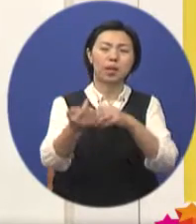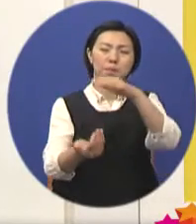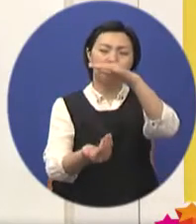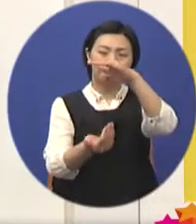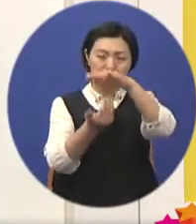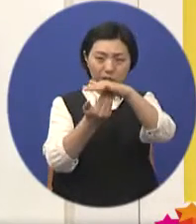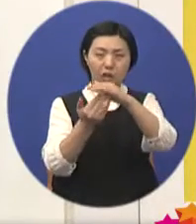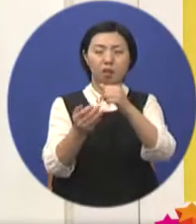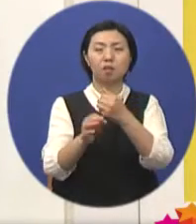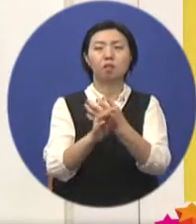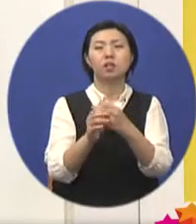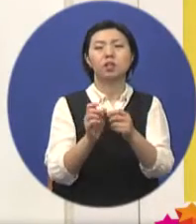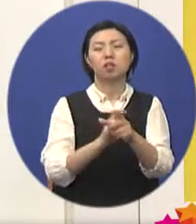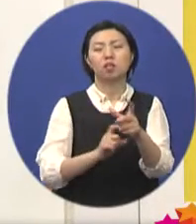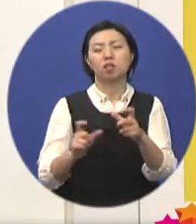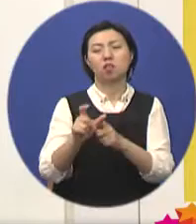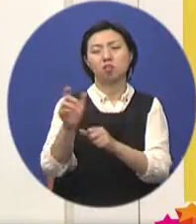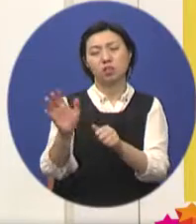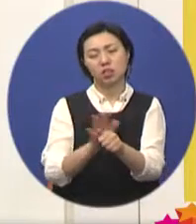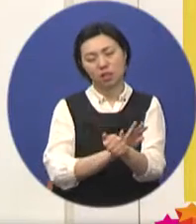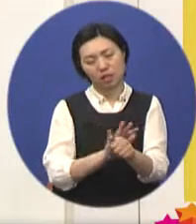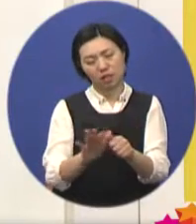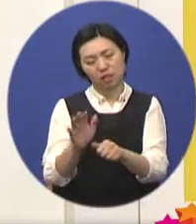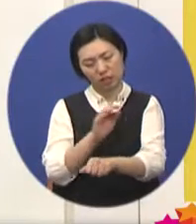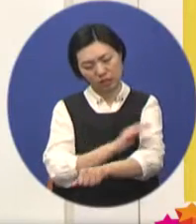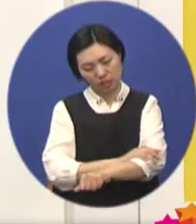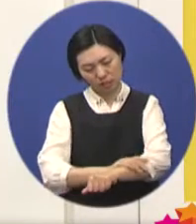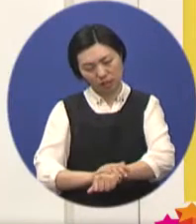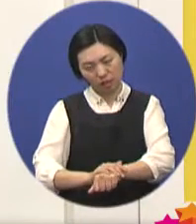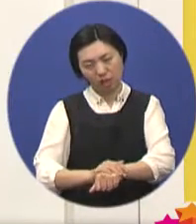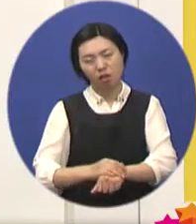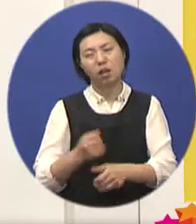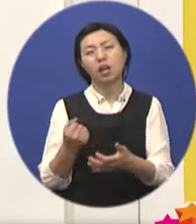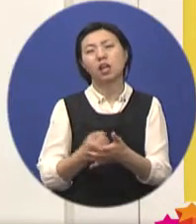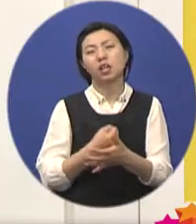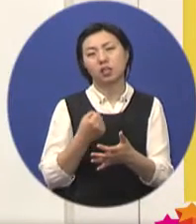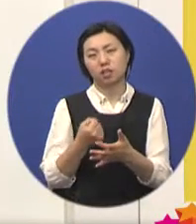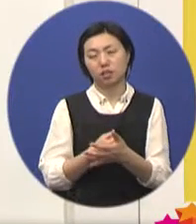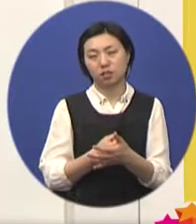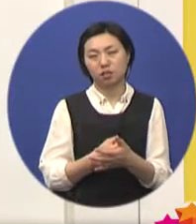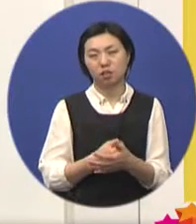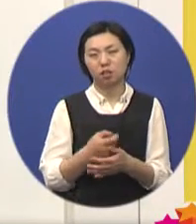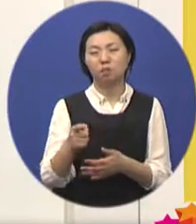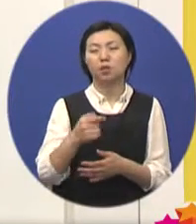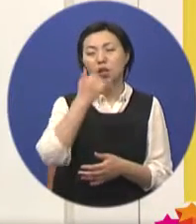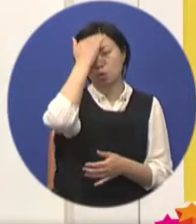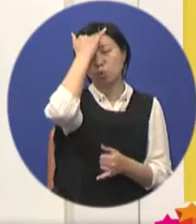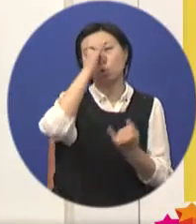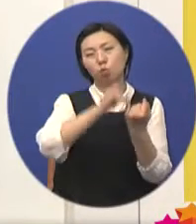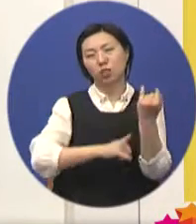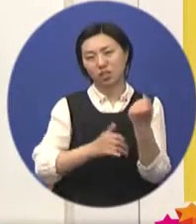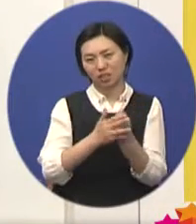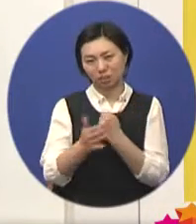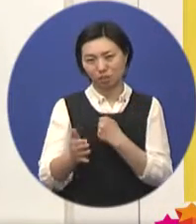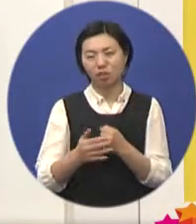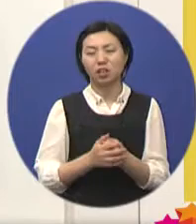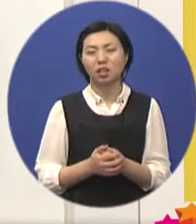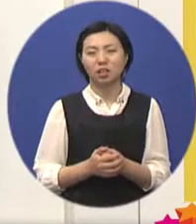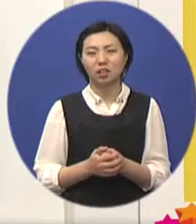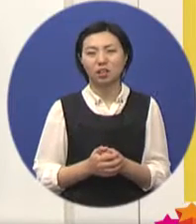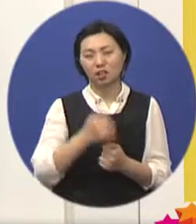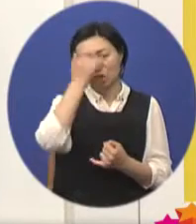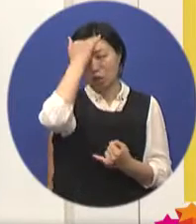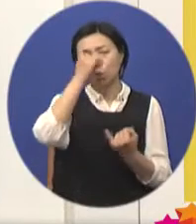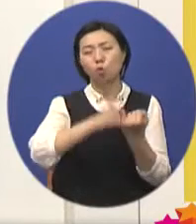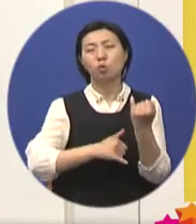더 잘할 텐데 이런 마음을 갖고 있더라고요. 아쉬워요. 네, 효녀라서 네. 그러죠. 그럴까요? 그럼요. 효녀라